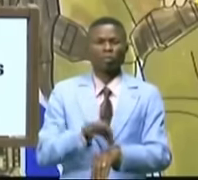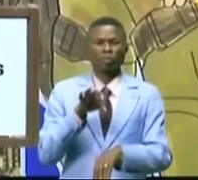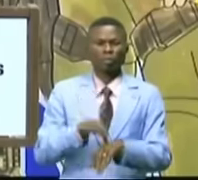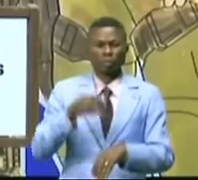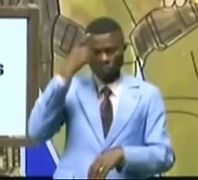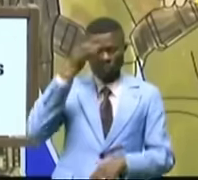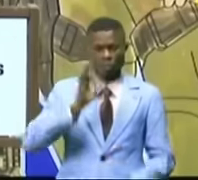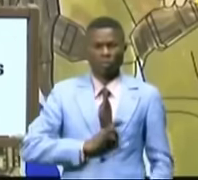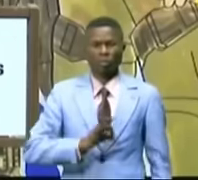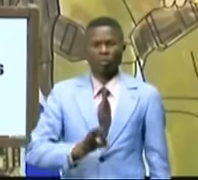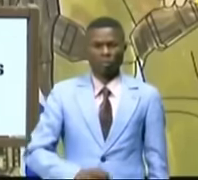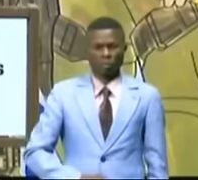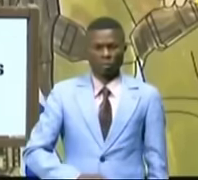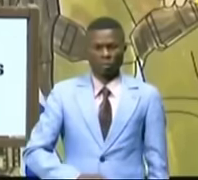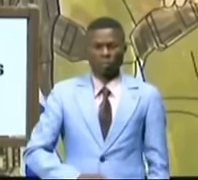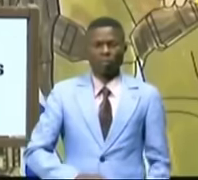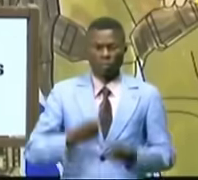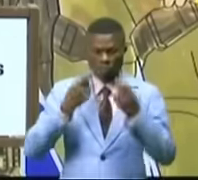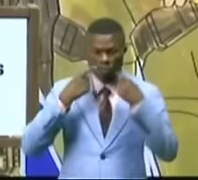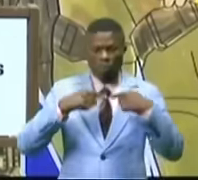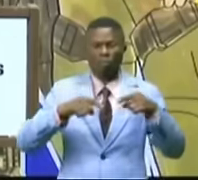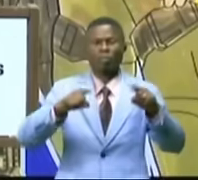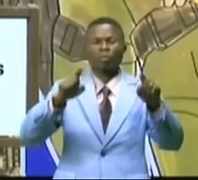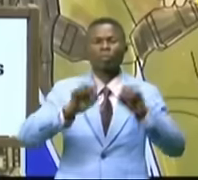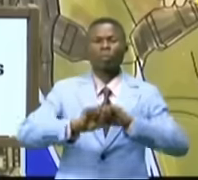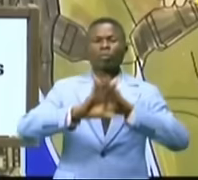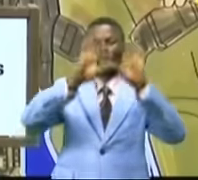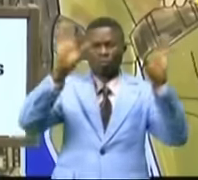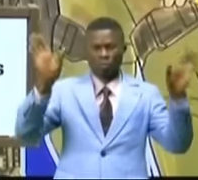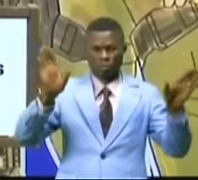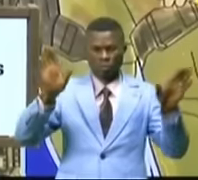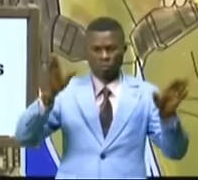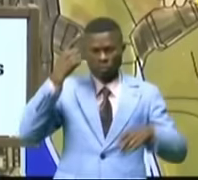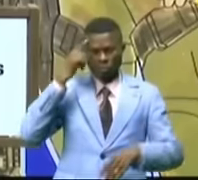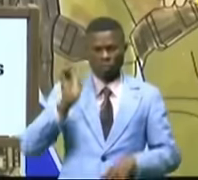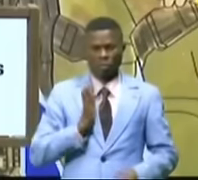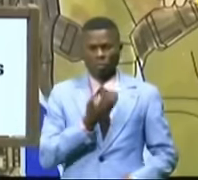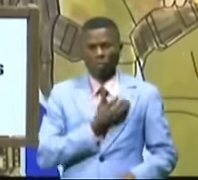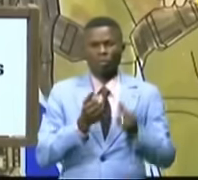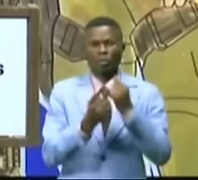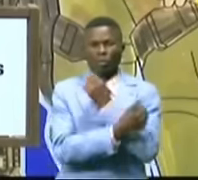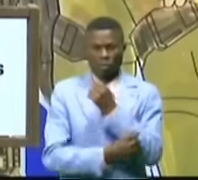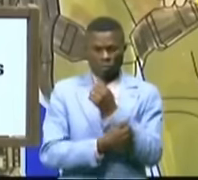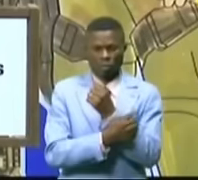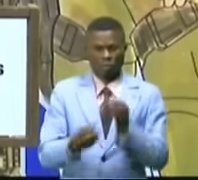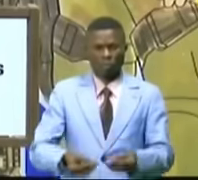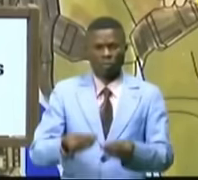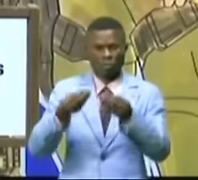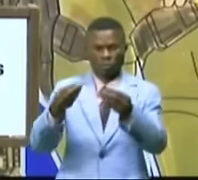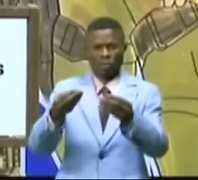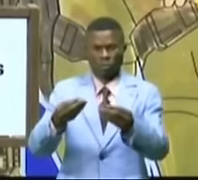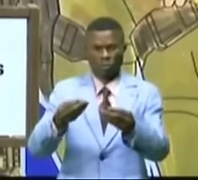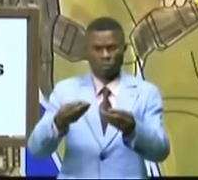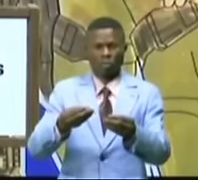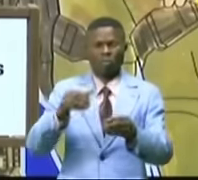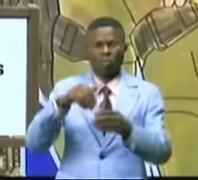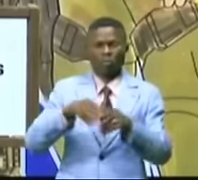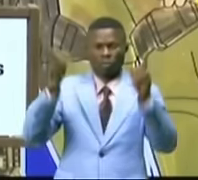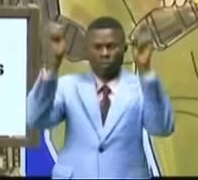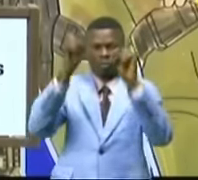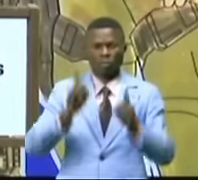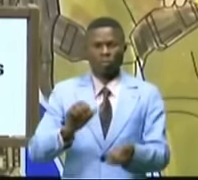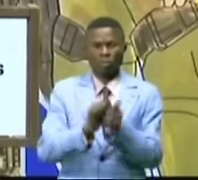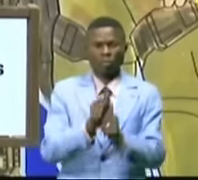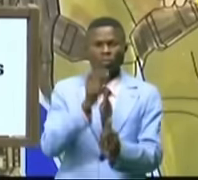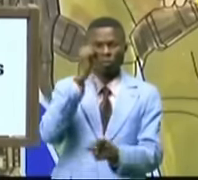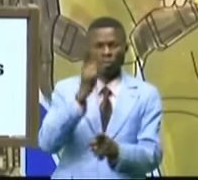lui de faire rayonner l'image des marques de notre pays et de poser au niveau continental les vrais